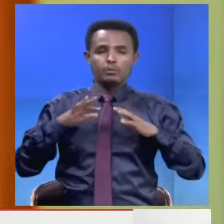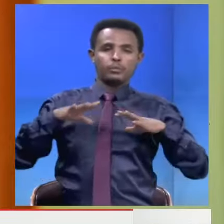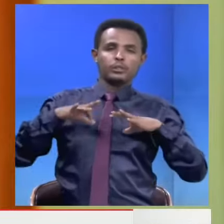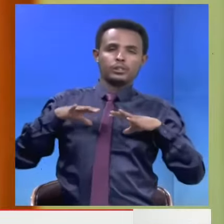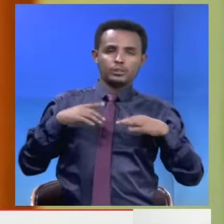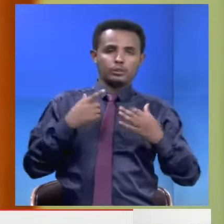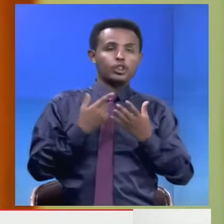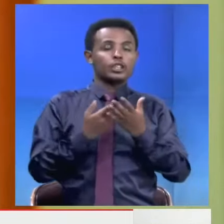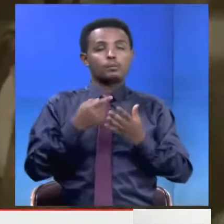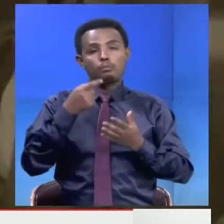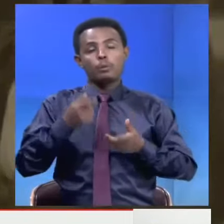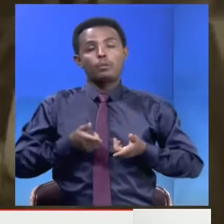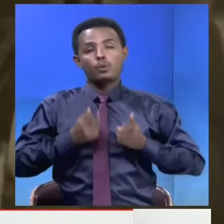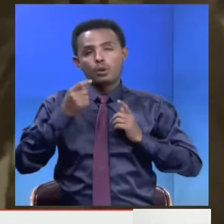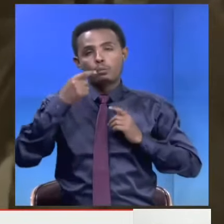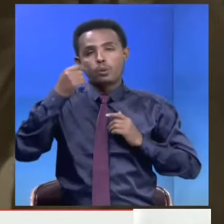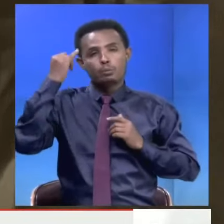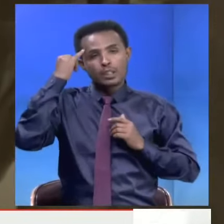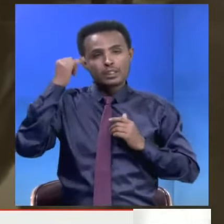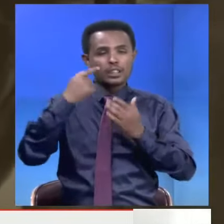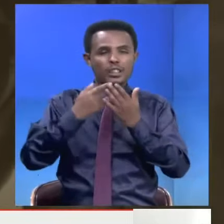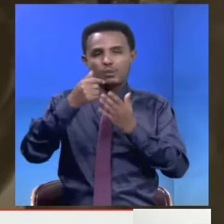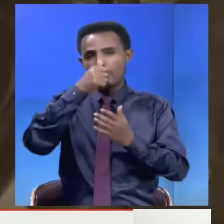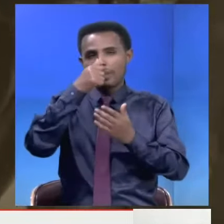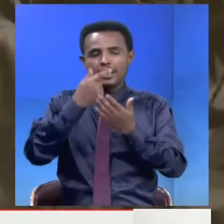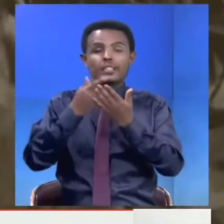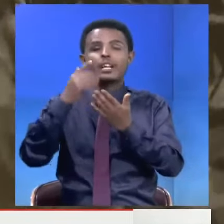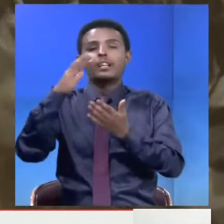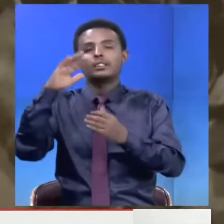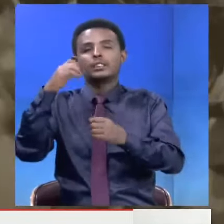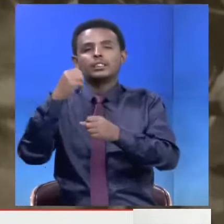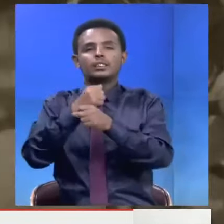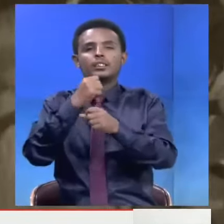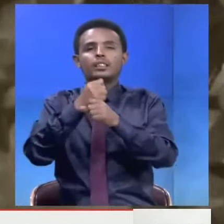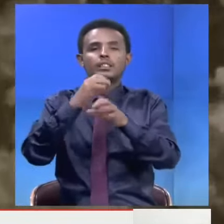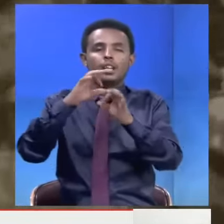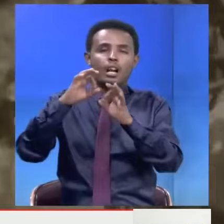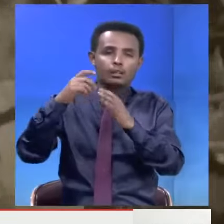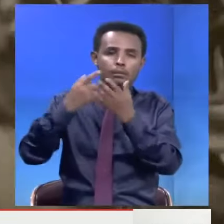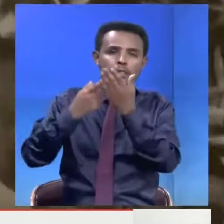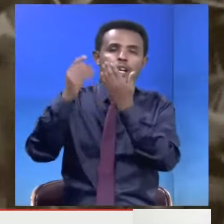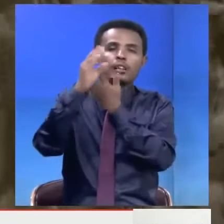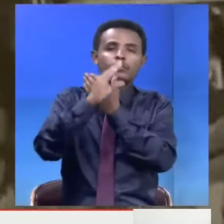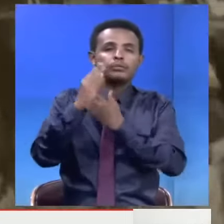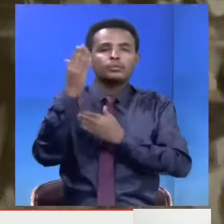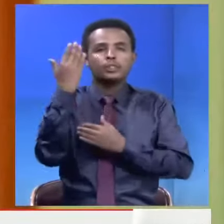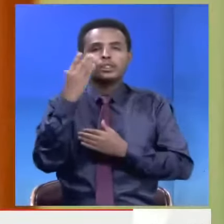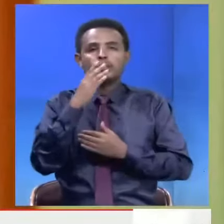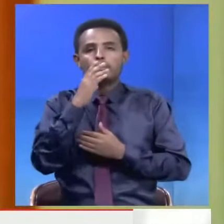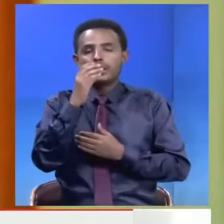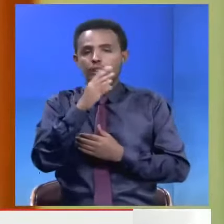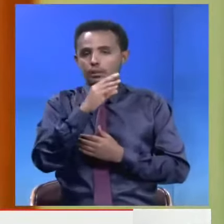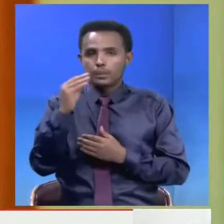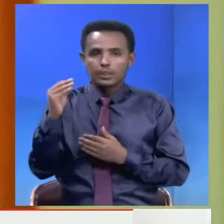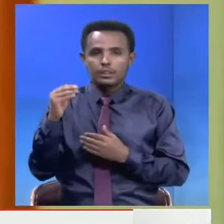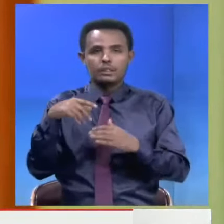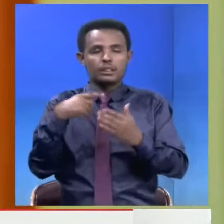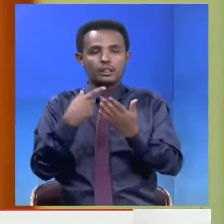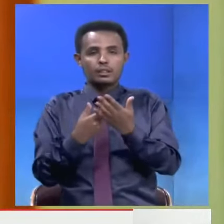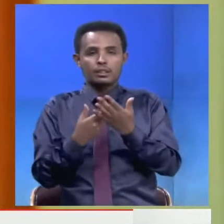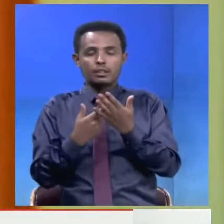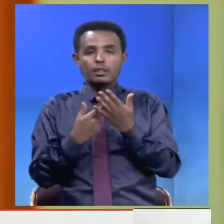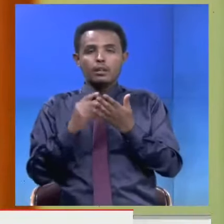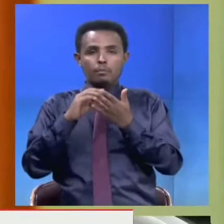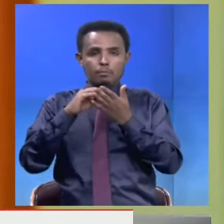በመኖሬ ነው ብሎ የሚያስብ ሰው ኢትዮጵያ እንደዚ አይነት ስሪት የላትም እና እንዲህ አይነት ሀገር አልነበረችም እና ስለዚህ